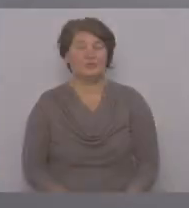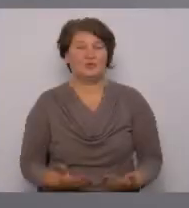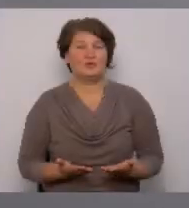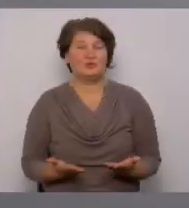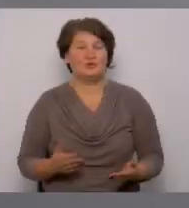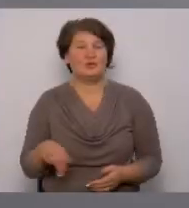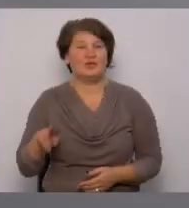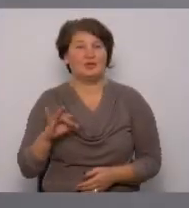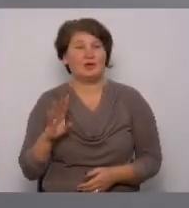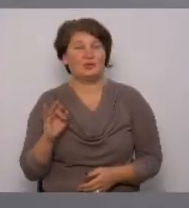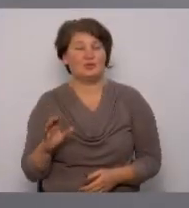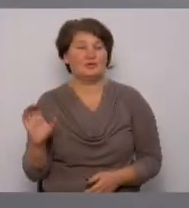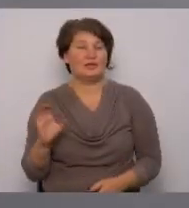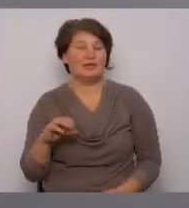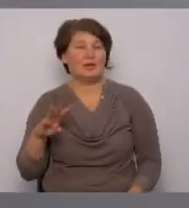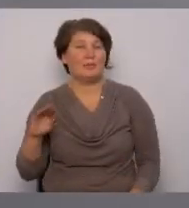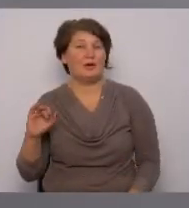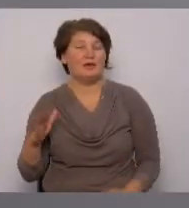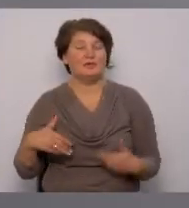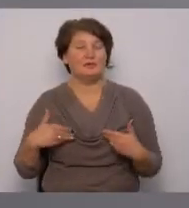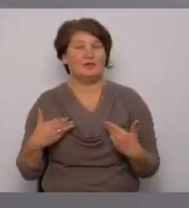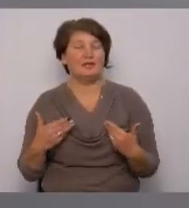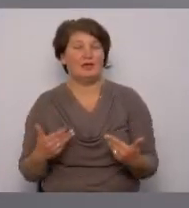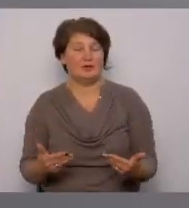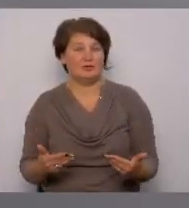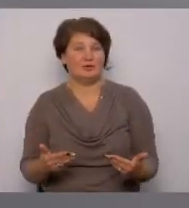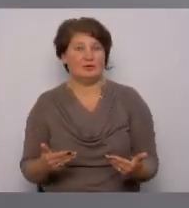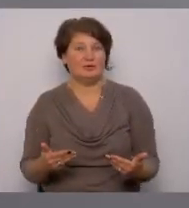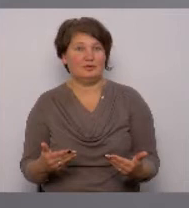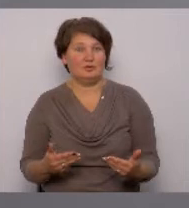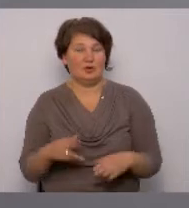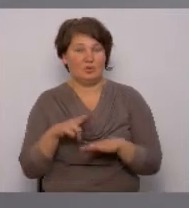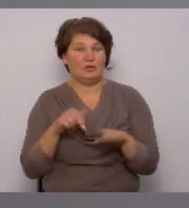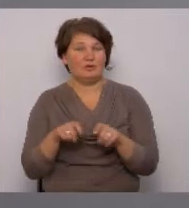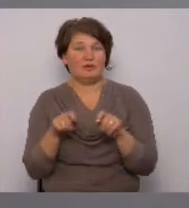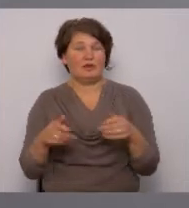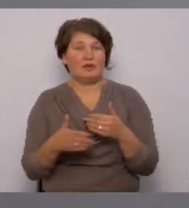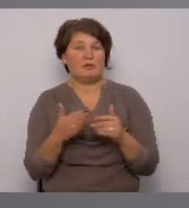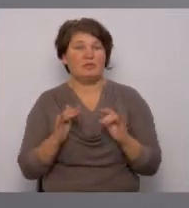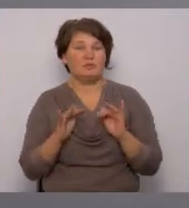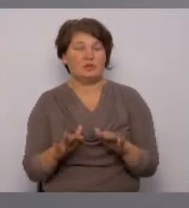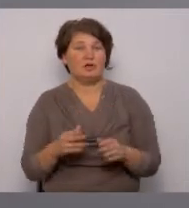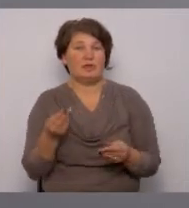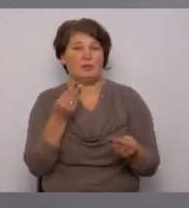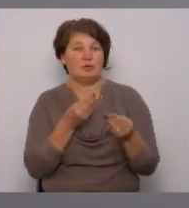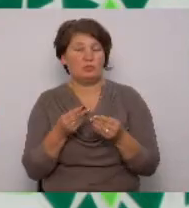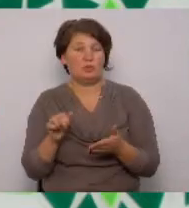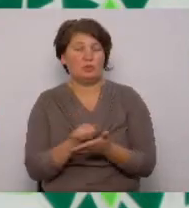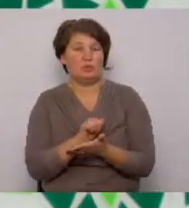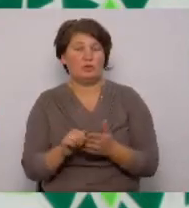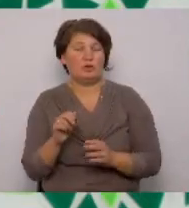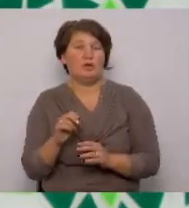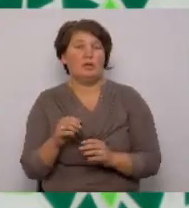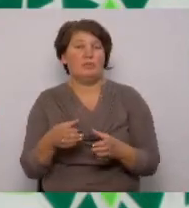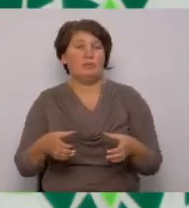У студії Діана Коржук та Світлана Магас. Вітаємо. Поліція відкрила кримінальну справу за підробку документів підприємства